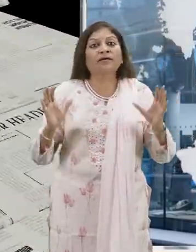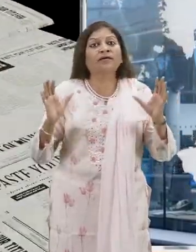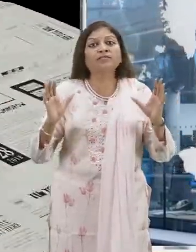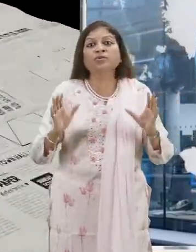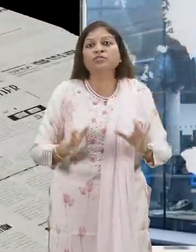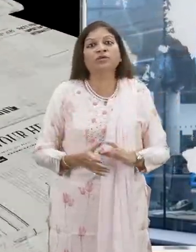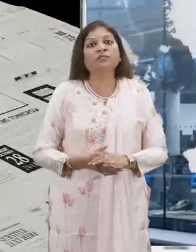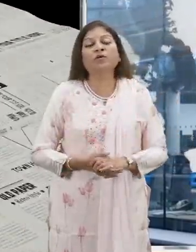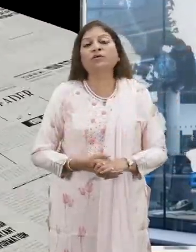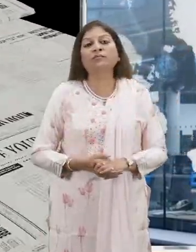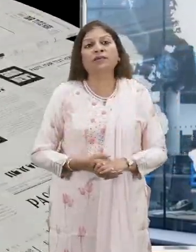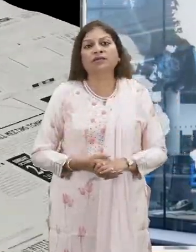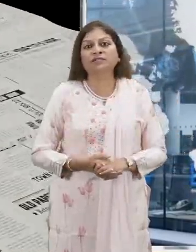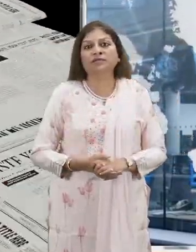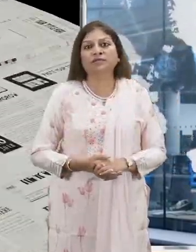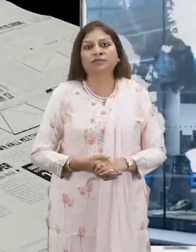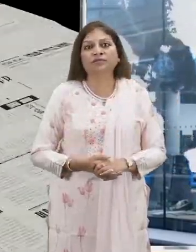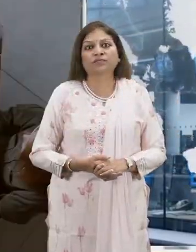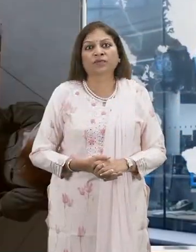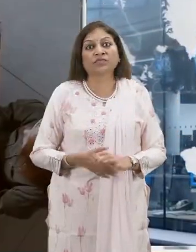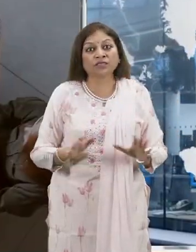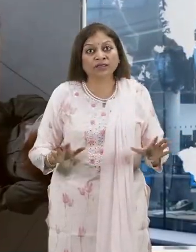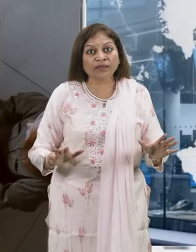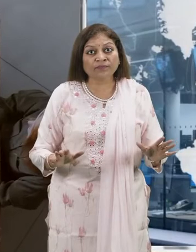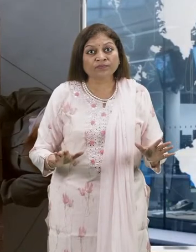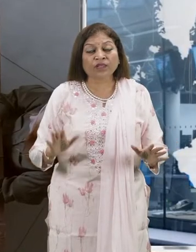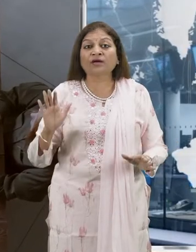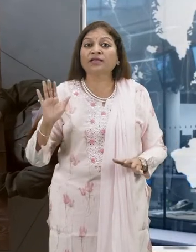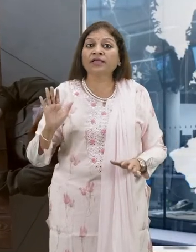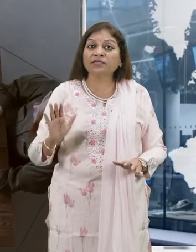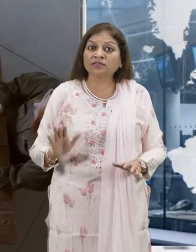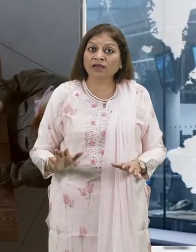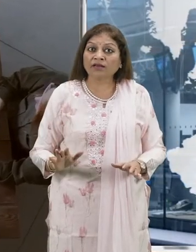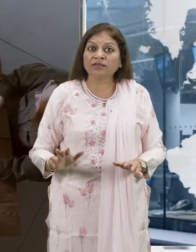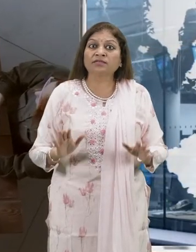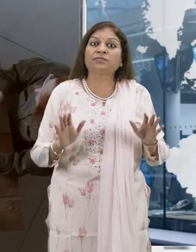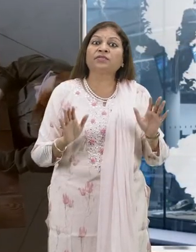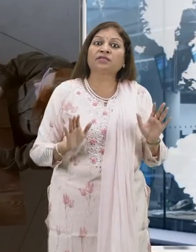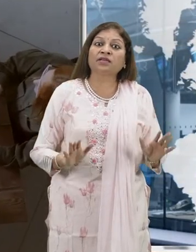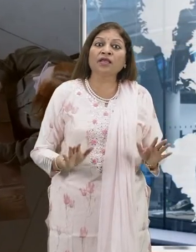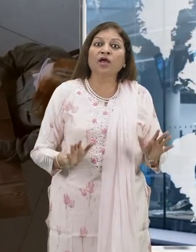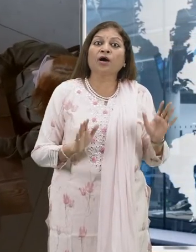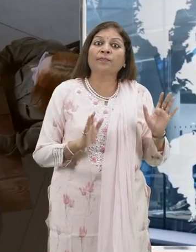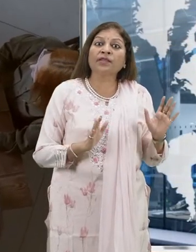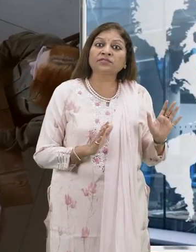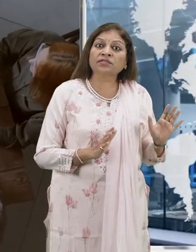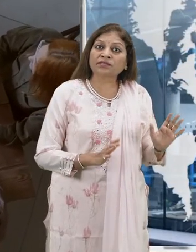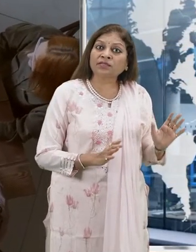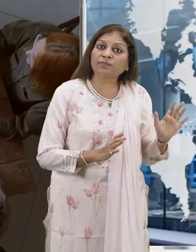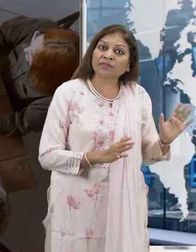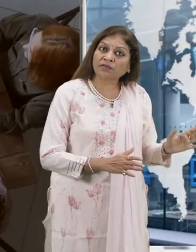बैठाकर असुरक्षा का माहौल नहीं बनाना चाहते थे। इसीलिए अगले ही साल दिमित्री ने